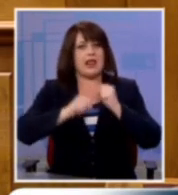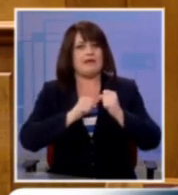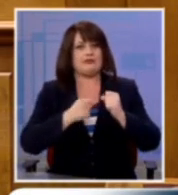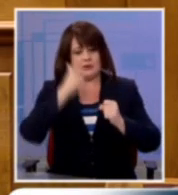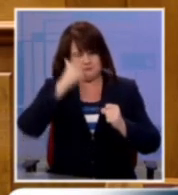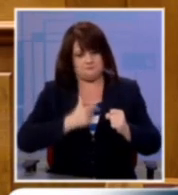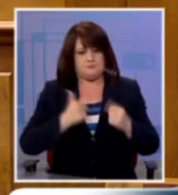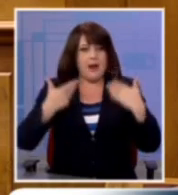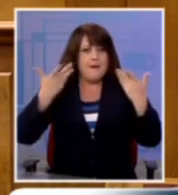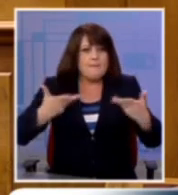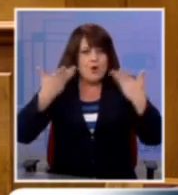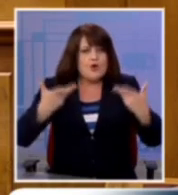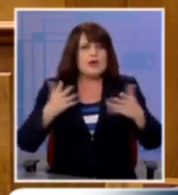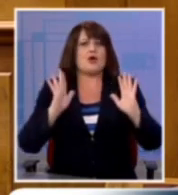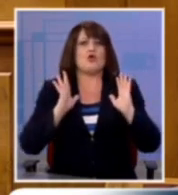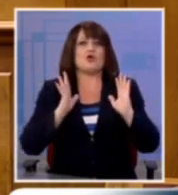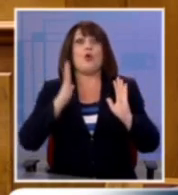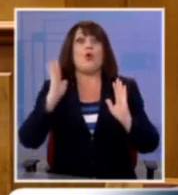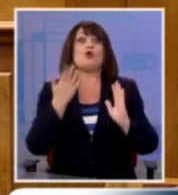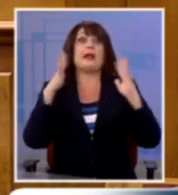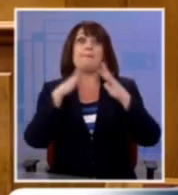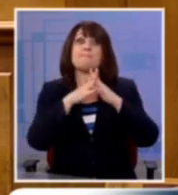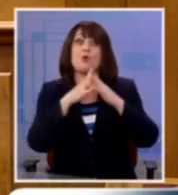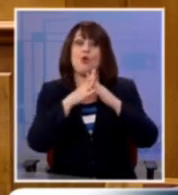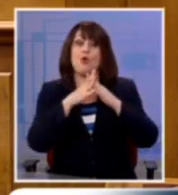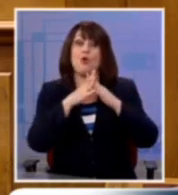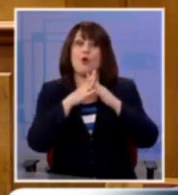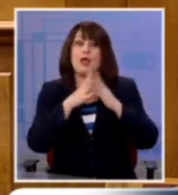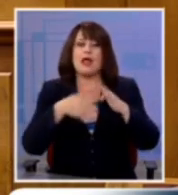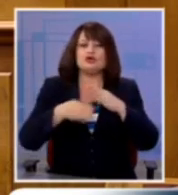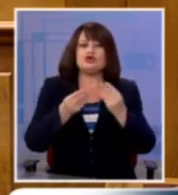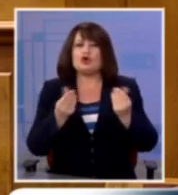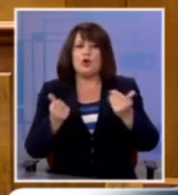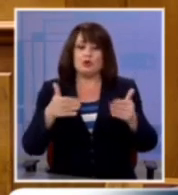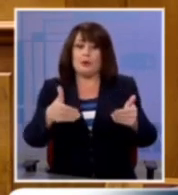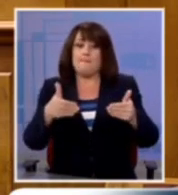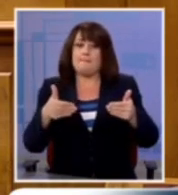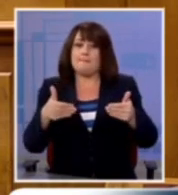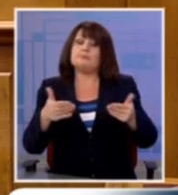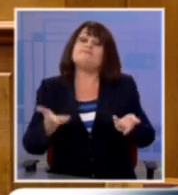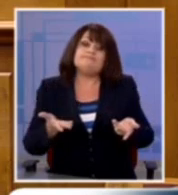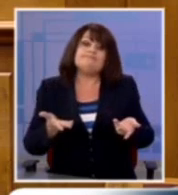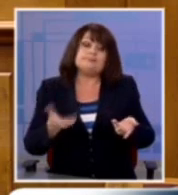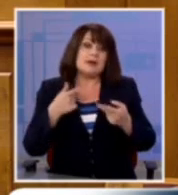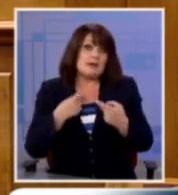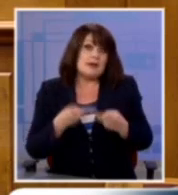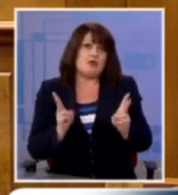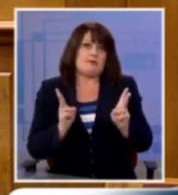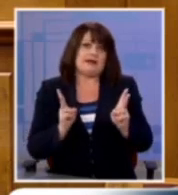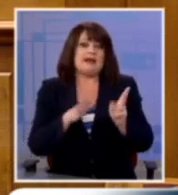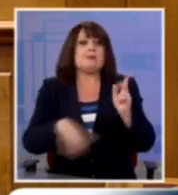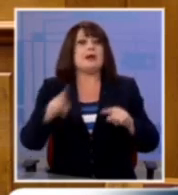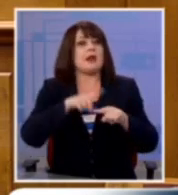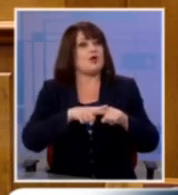απολογούμε επειδή σε ένα πόλεμο κάνουμε υποχωρήσεις και λιγμούς, δεν μας το επιτρέπει αυτό ο